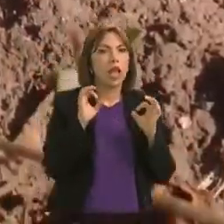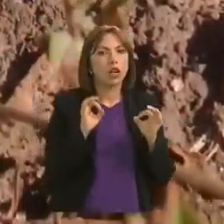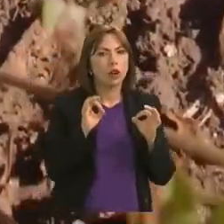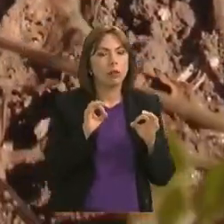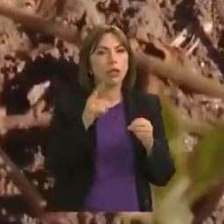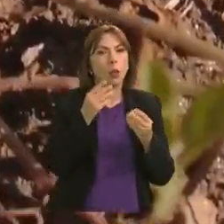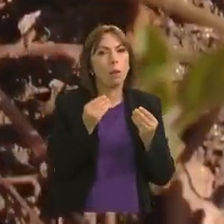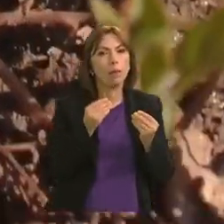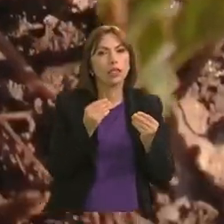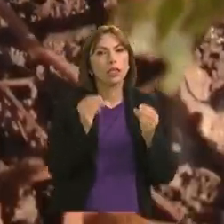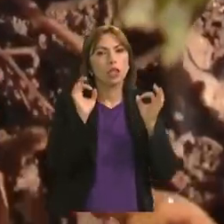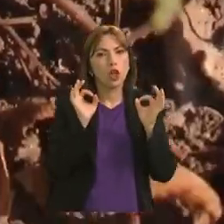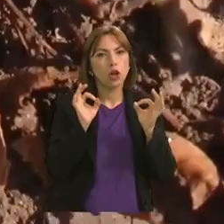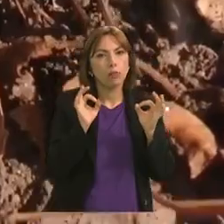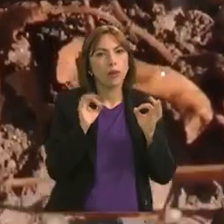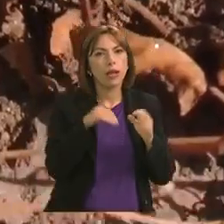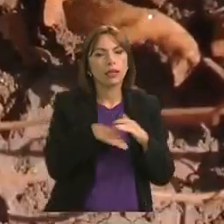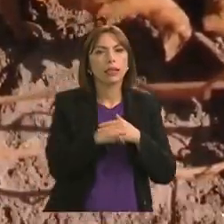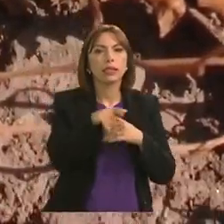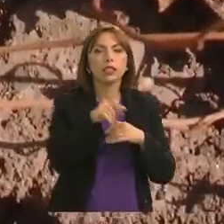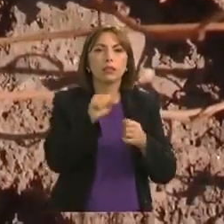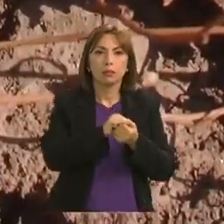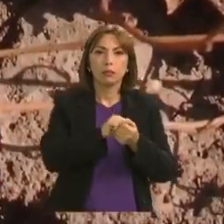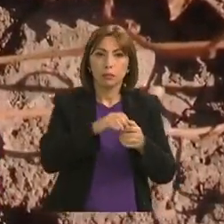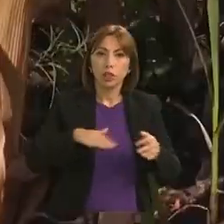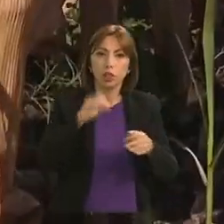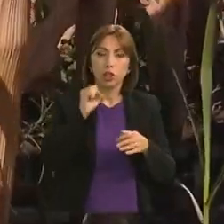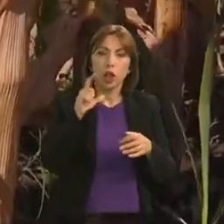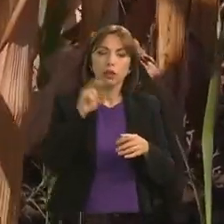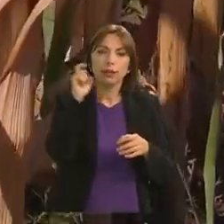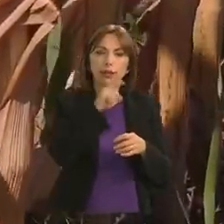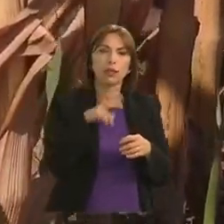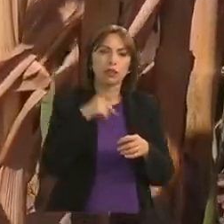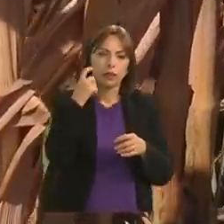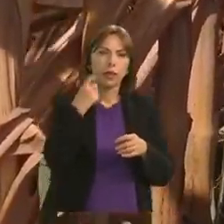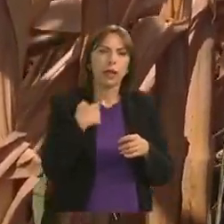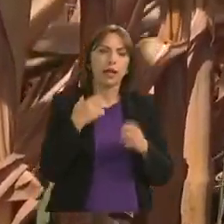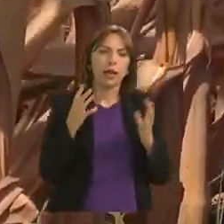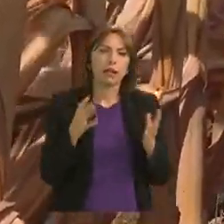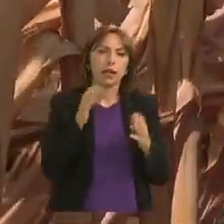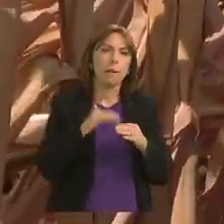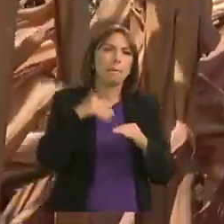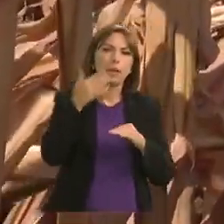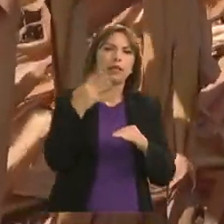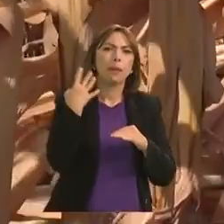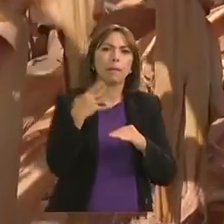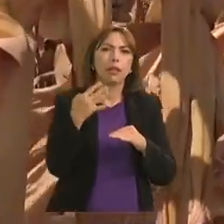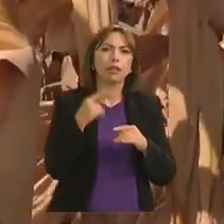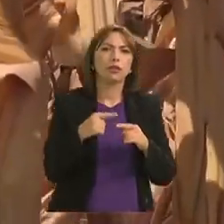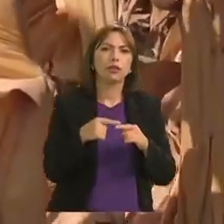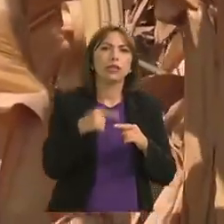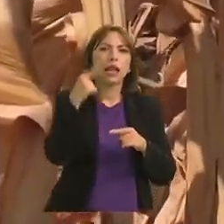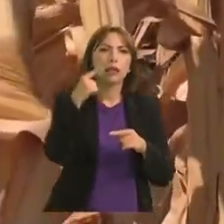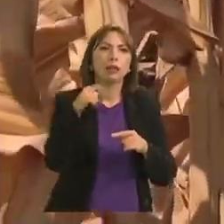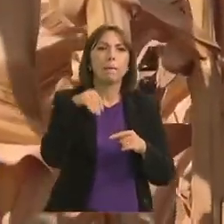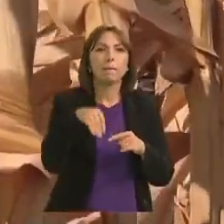normal, la umiditatea normală din sol, deci deficitul este, cred că, peste 400 de litri